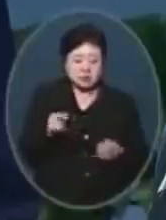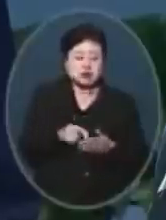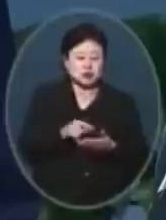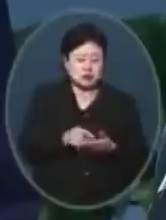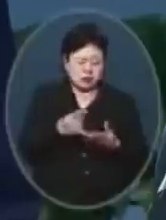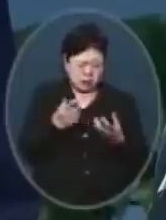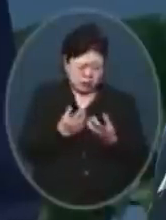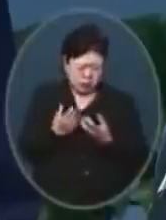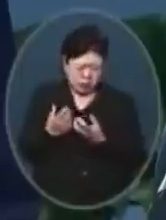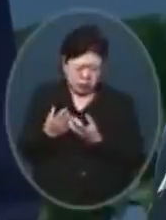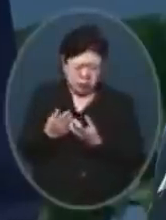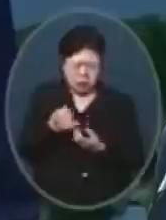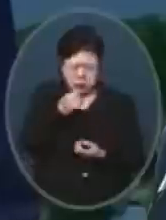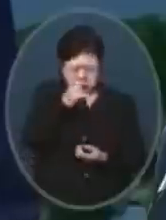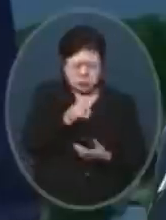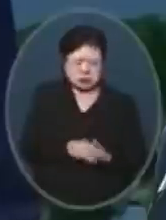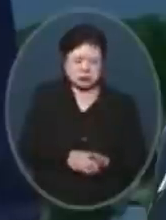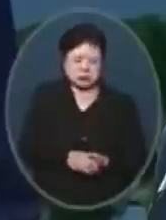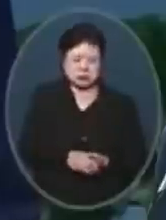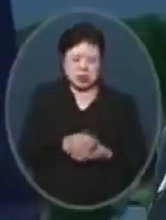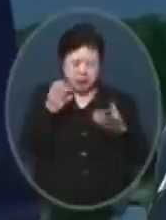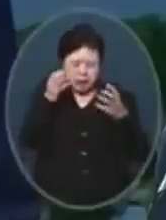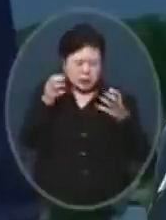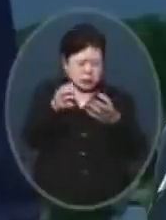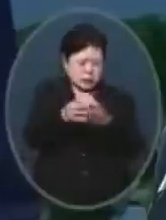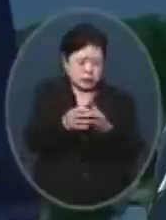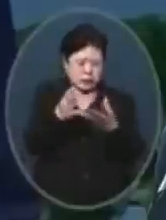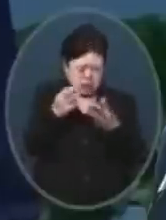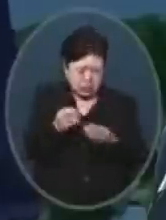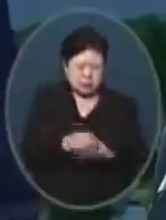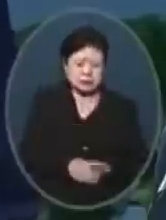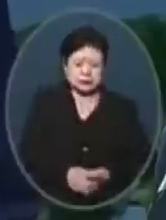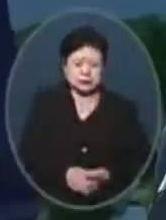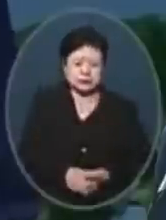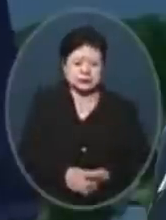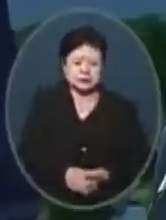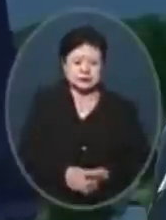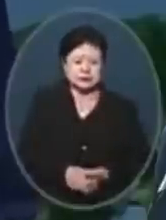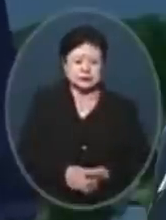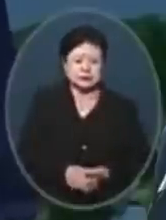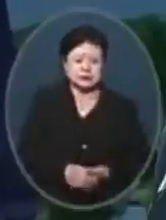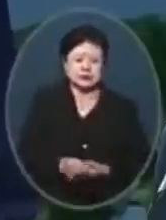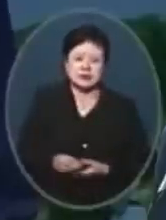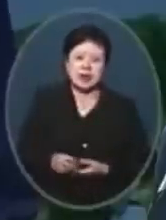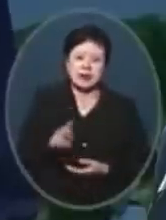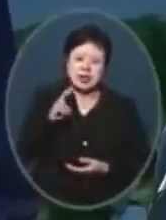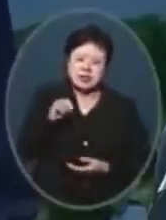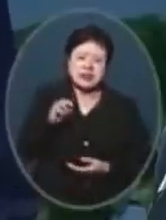있습니다. 그리고 어린아이들도 있고 적어도 2, 3만명이